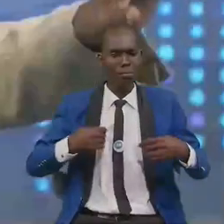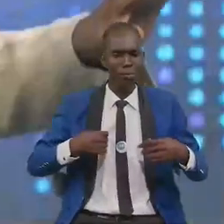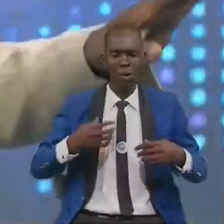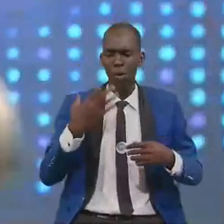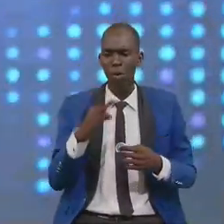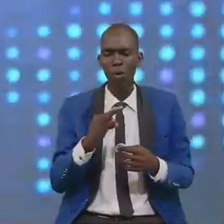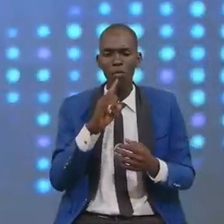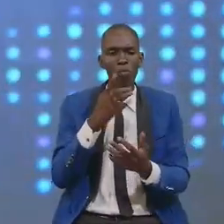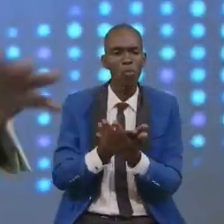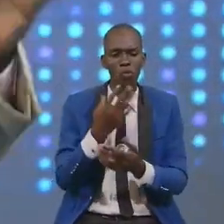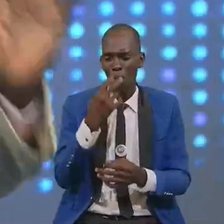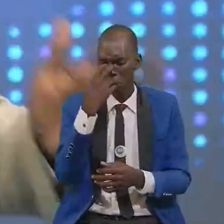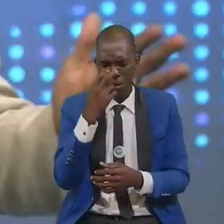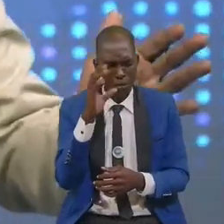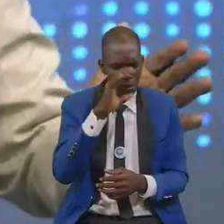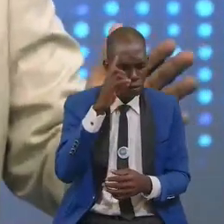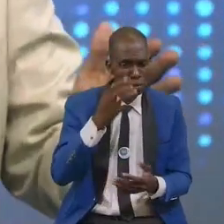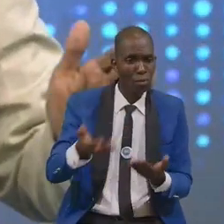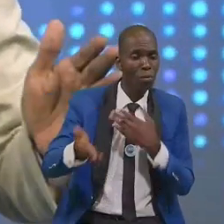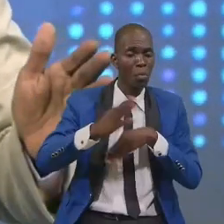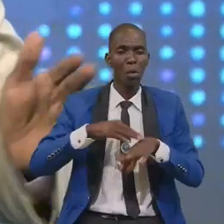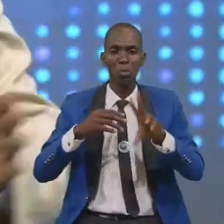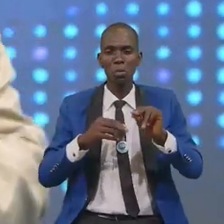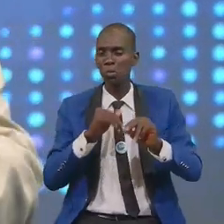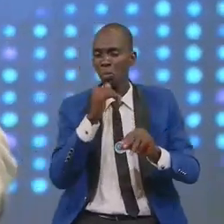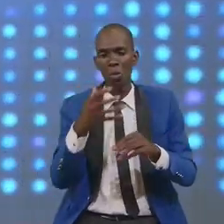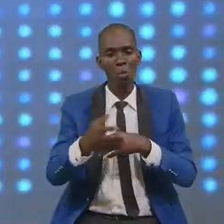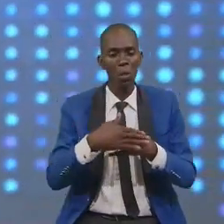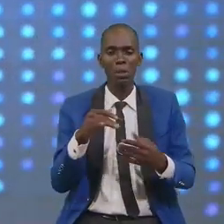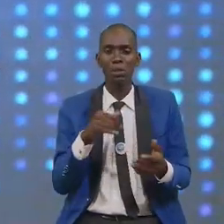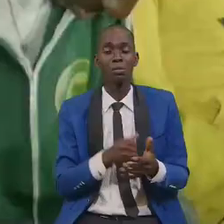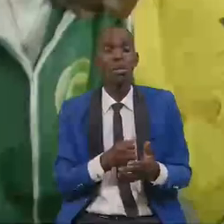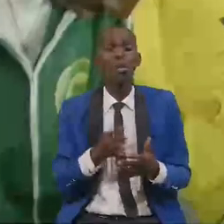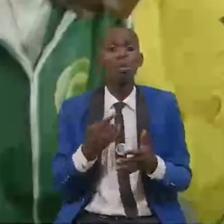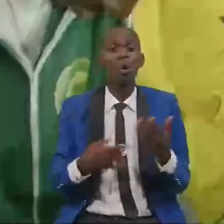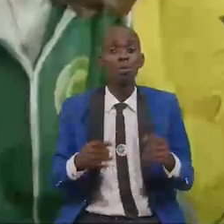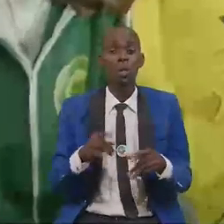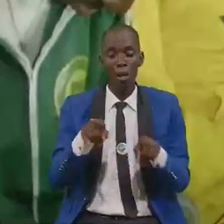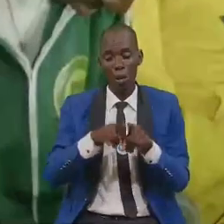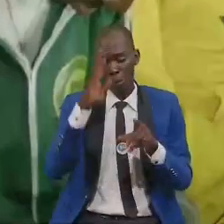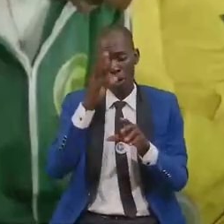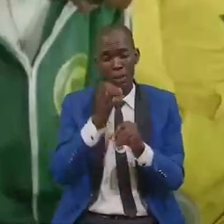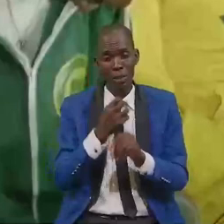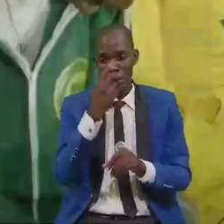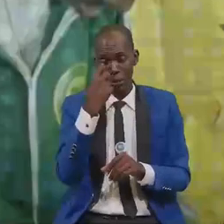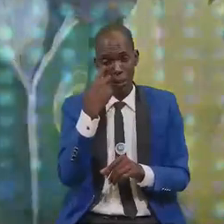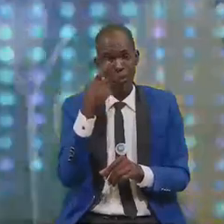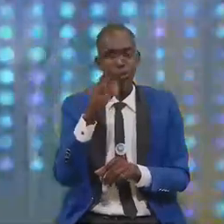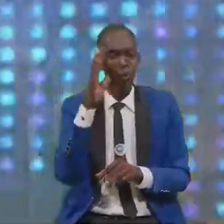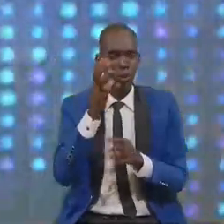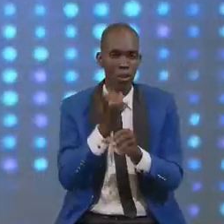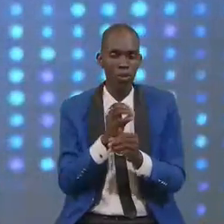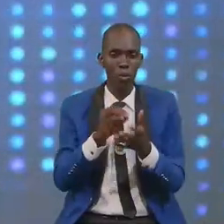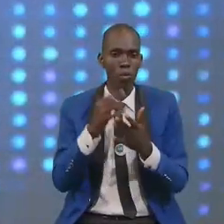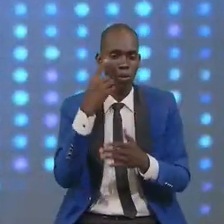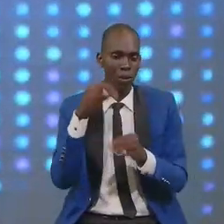il n'est plus retourné vers eux il a eu sa vue comme tu auras ta vie aussi il a eu son miracle comme